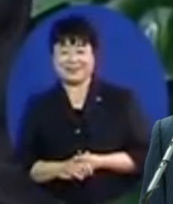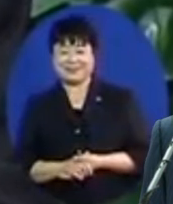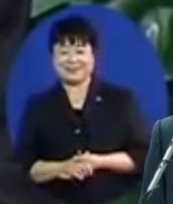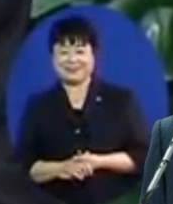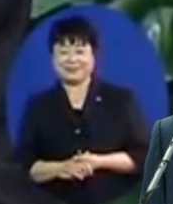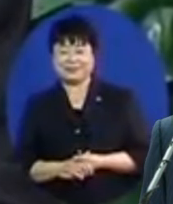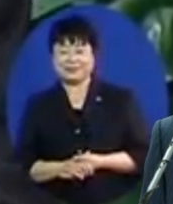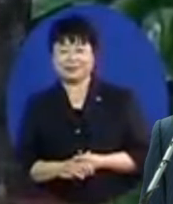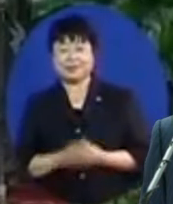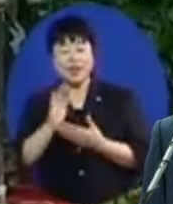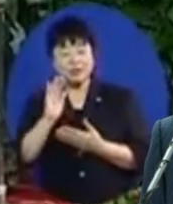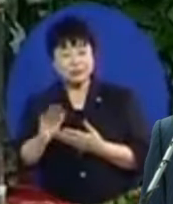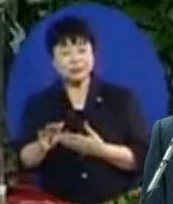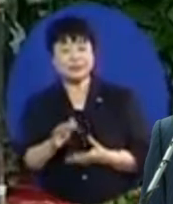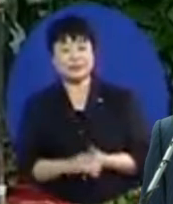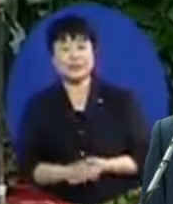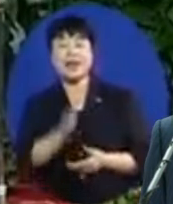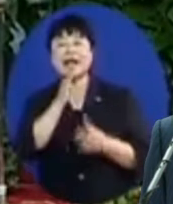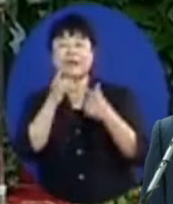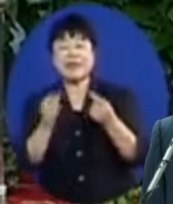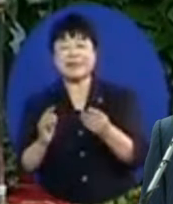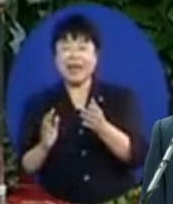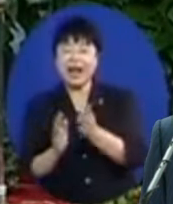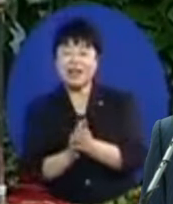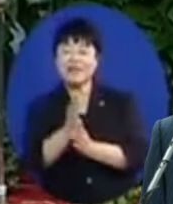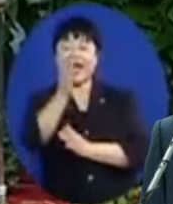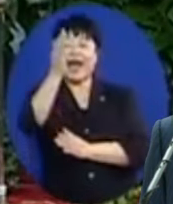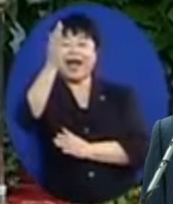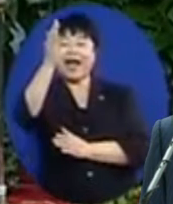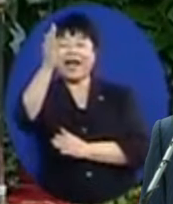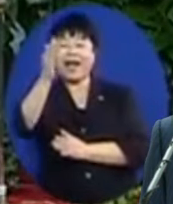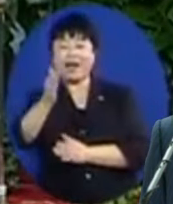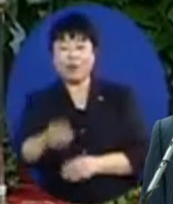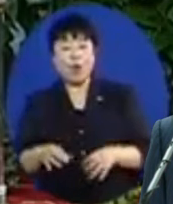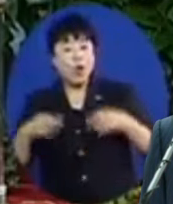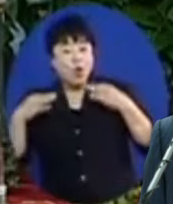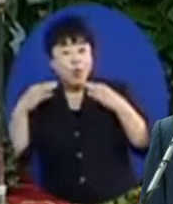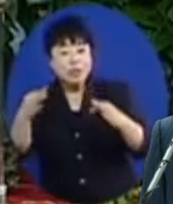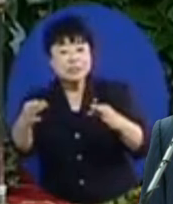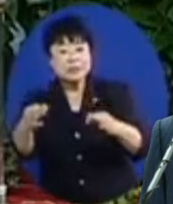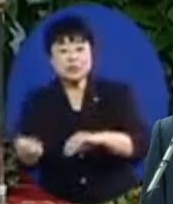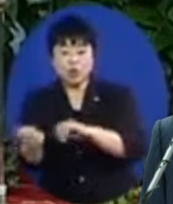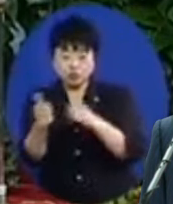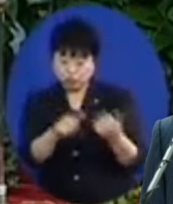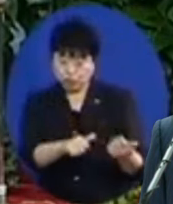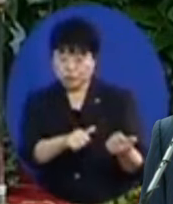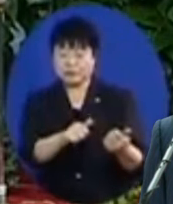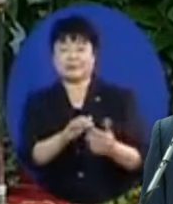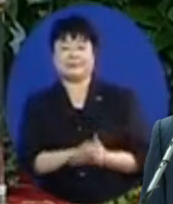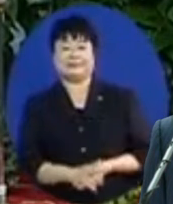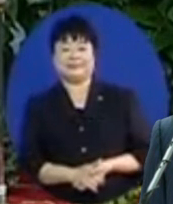그는 아멘 할렐루야 하고 외치면서 사형을 받았습니다.